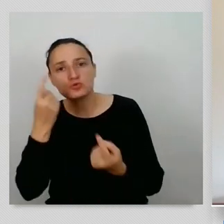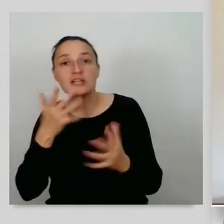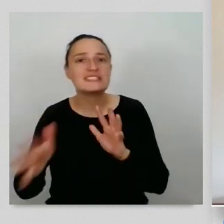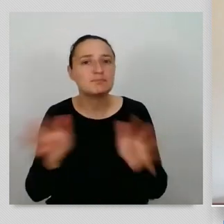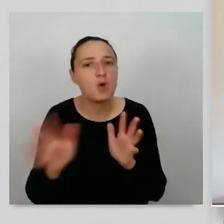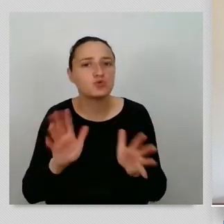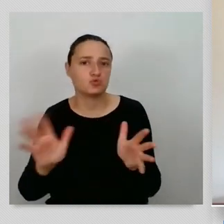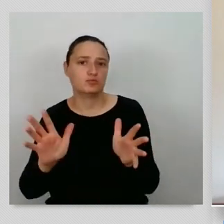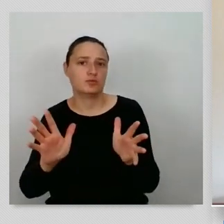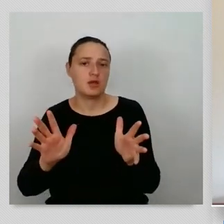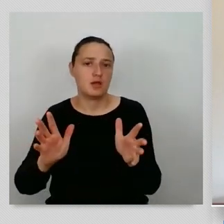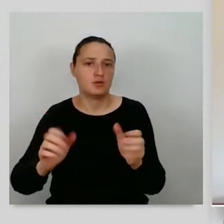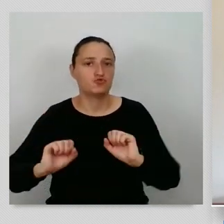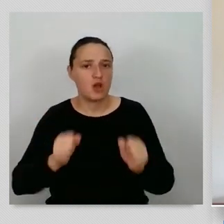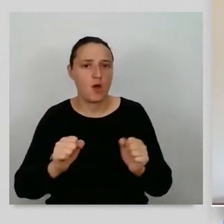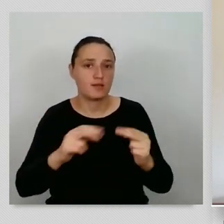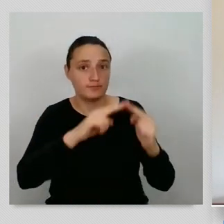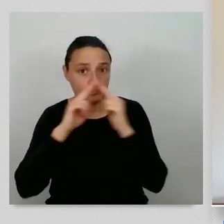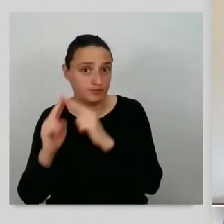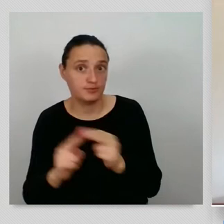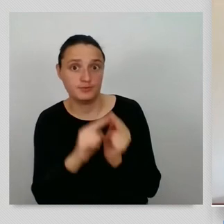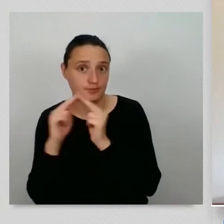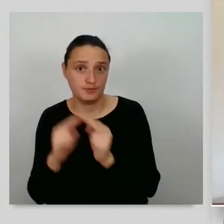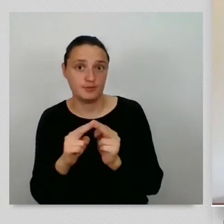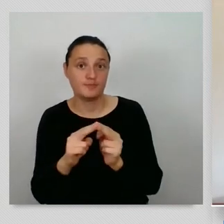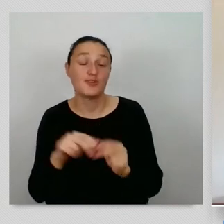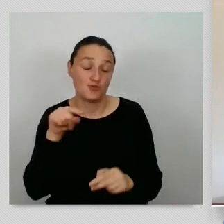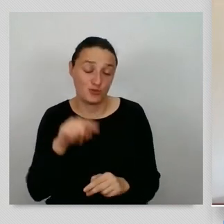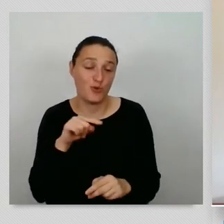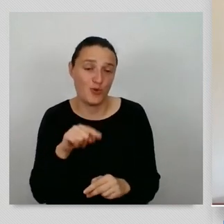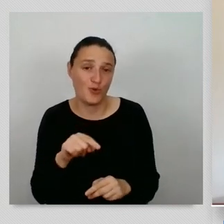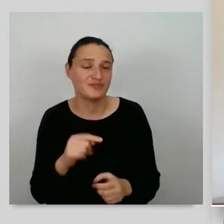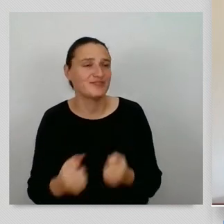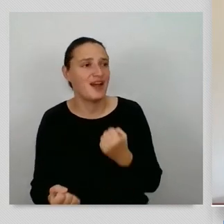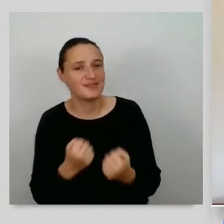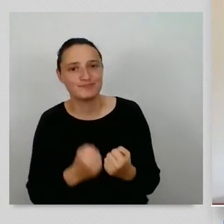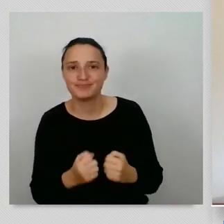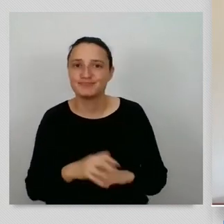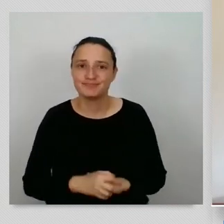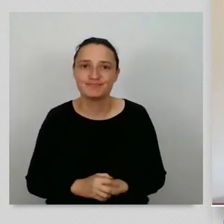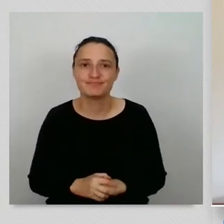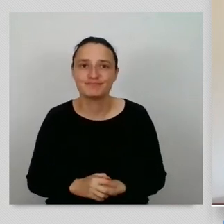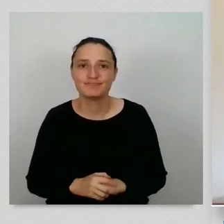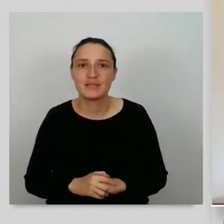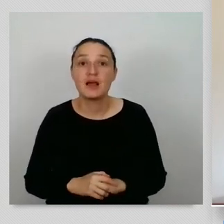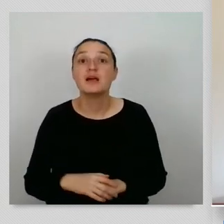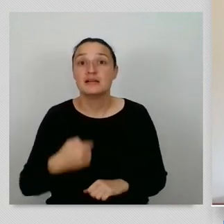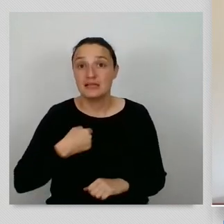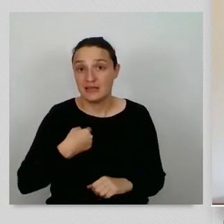jak powinniśmy działać. I tutaj jest ten pies pogrzebany. Znaczy, ja jeszcze się odniosę